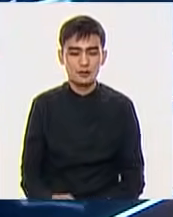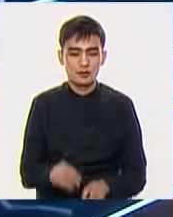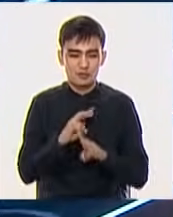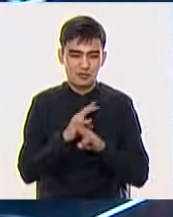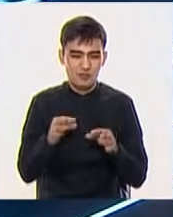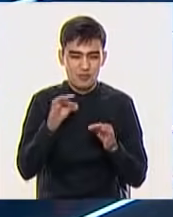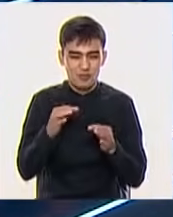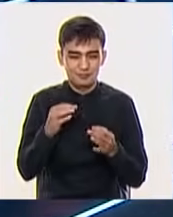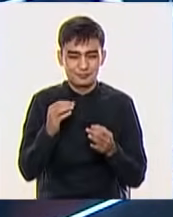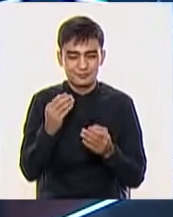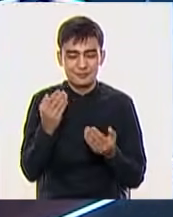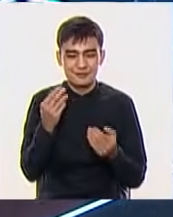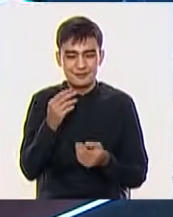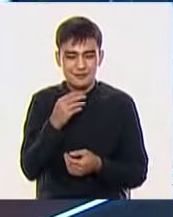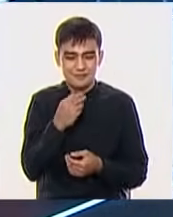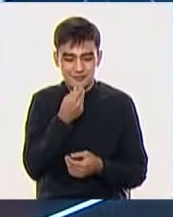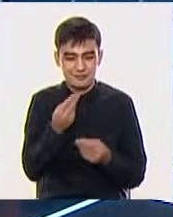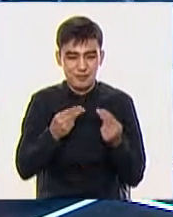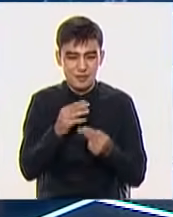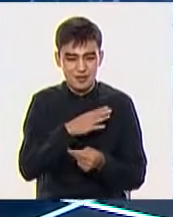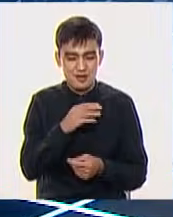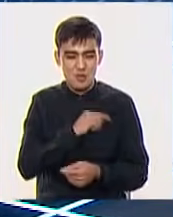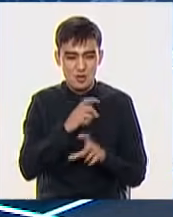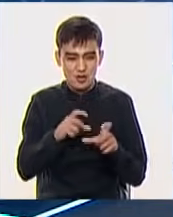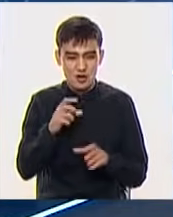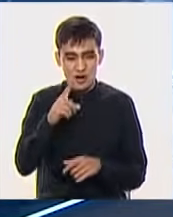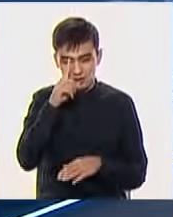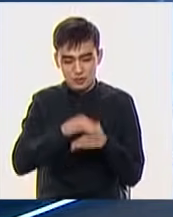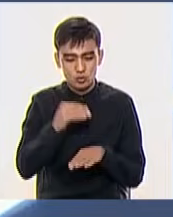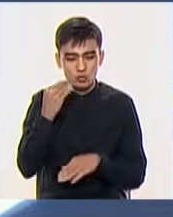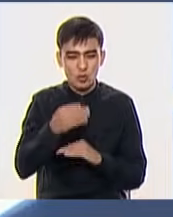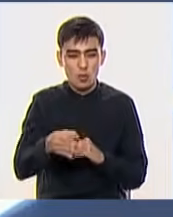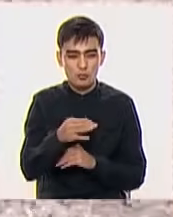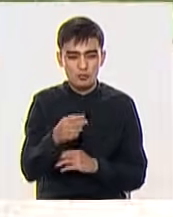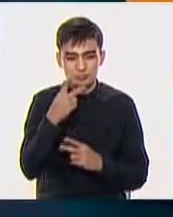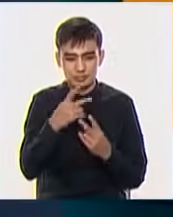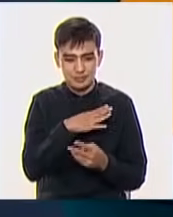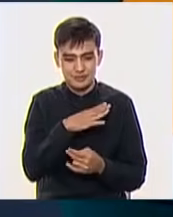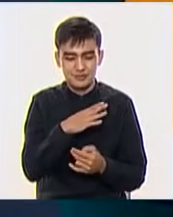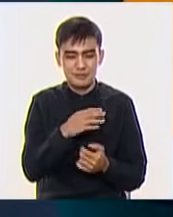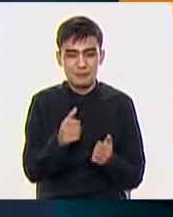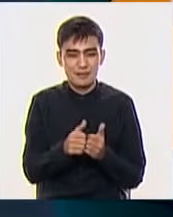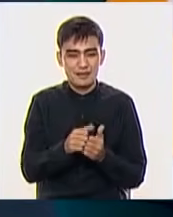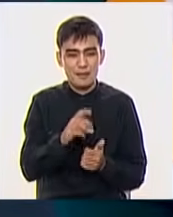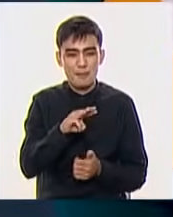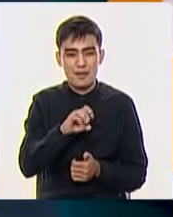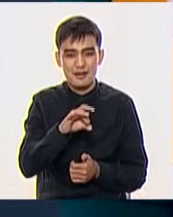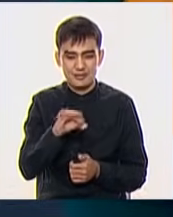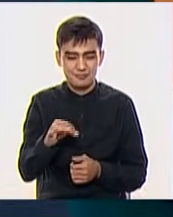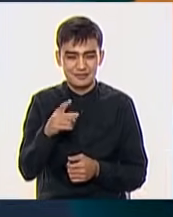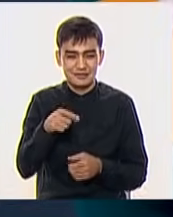Необычную картину наблюдали сегодня сотрудники одного из районов хакиматов Туркестанской области. К местной мэрии пригнали